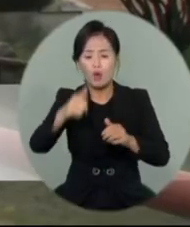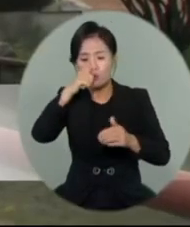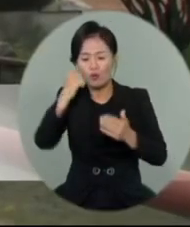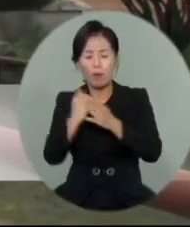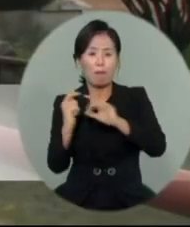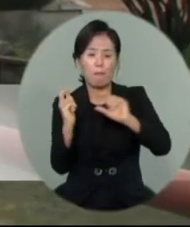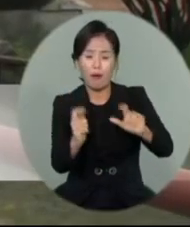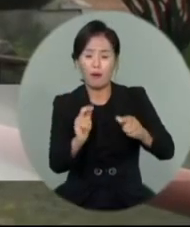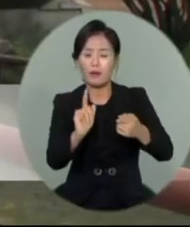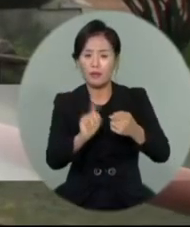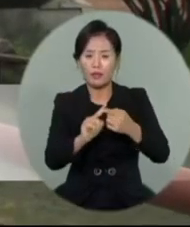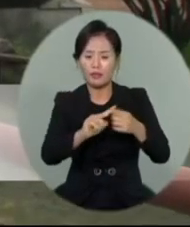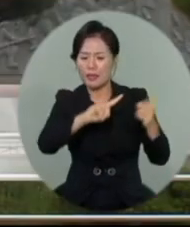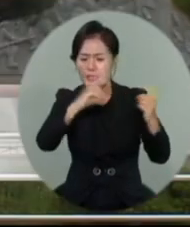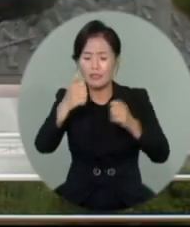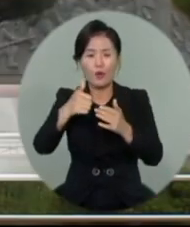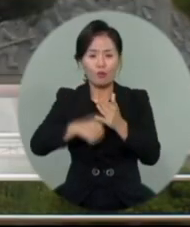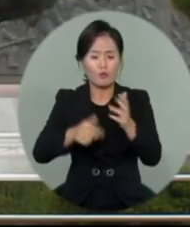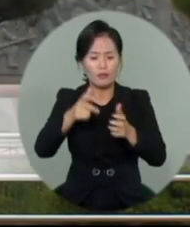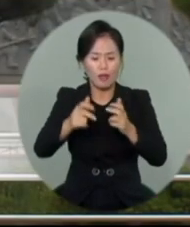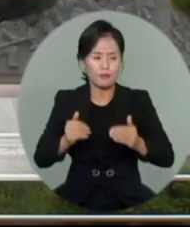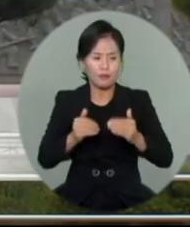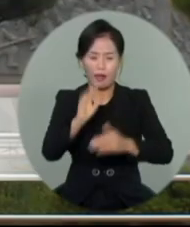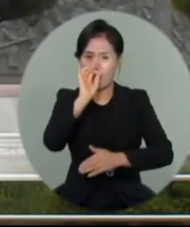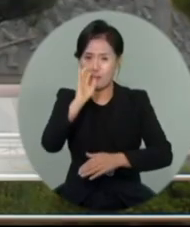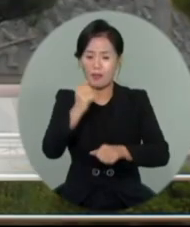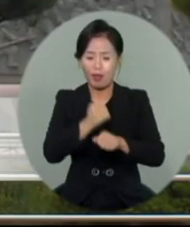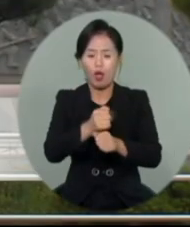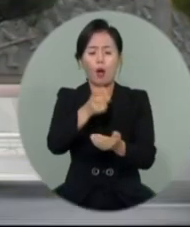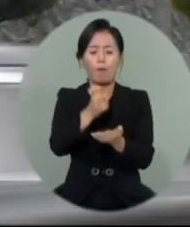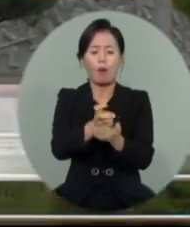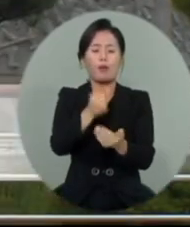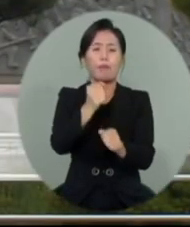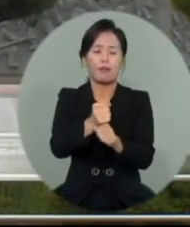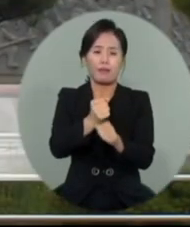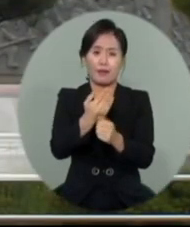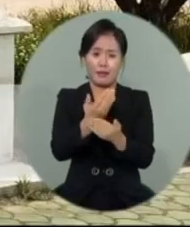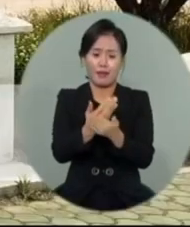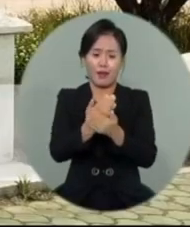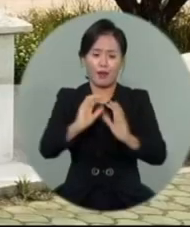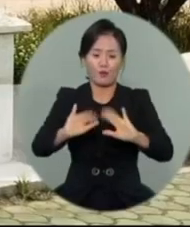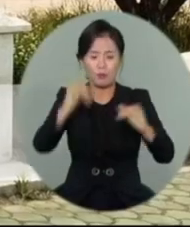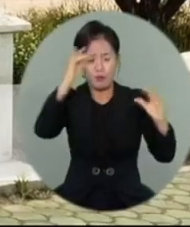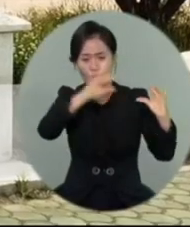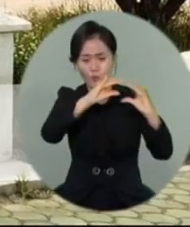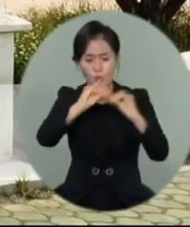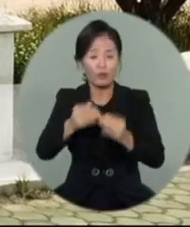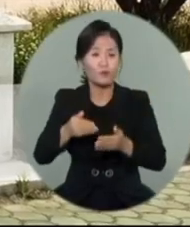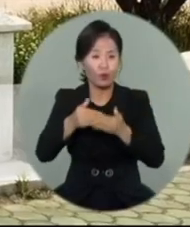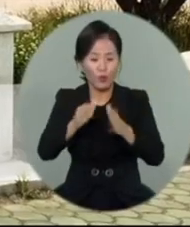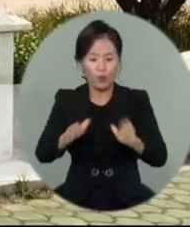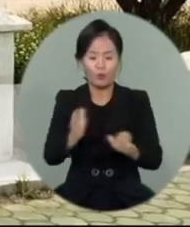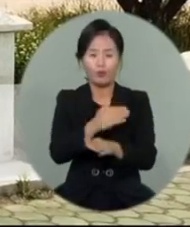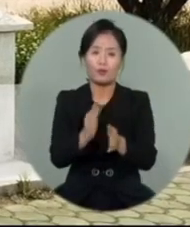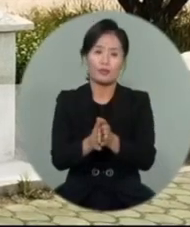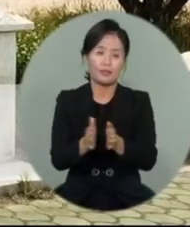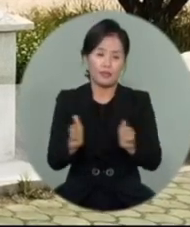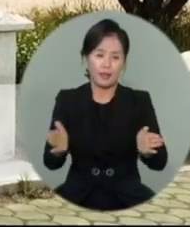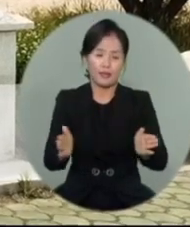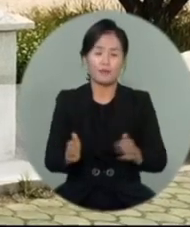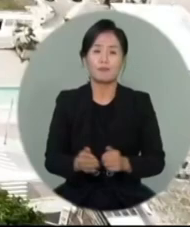사업과 기념물 등을 조성할 수 없도록 하는 법률을 정해 달라는 국민동의청원을 부터